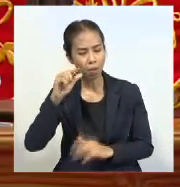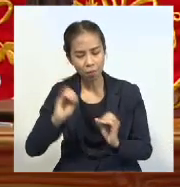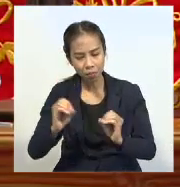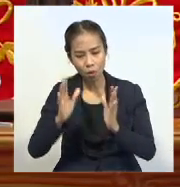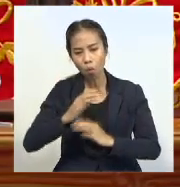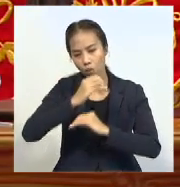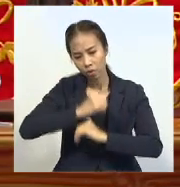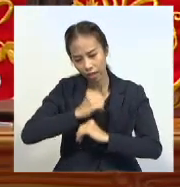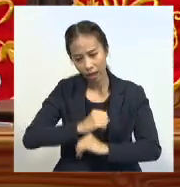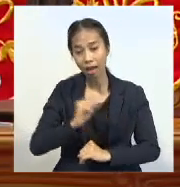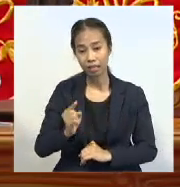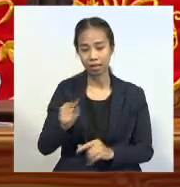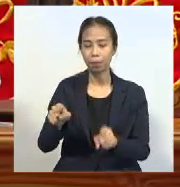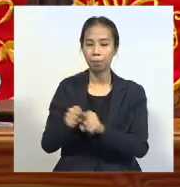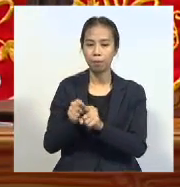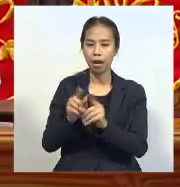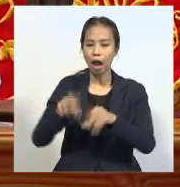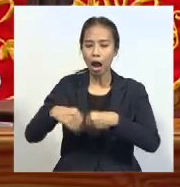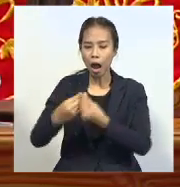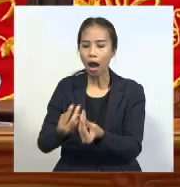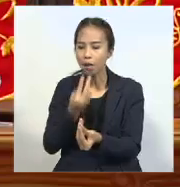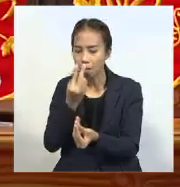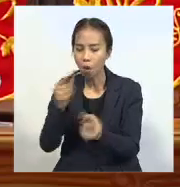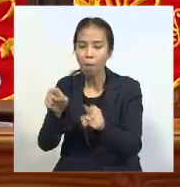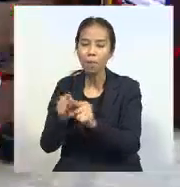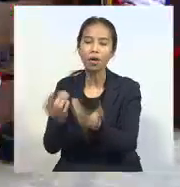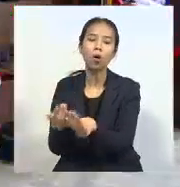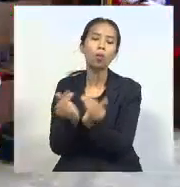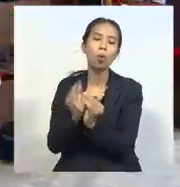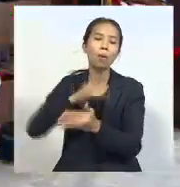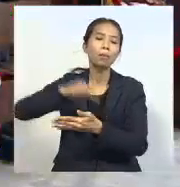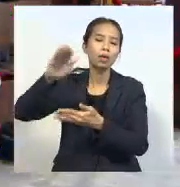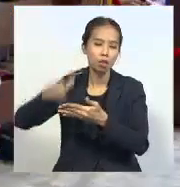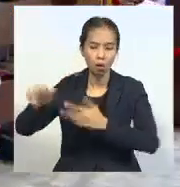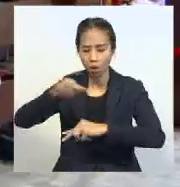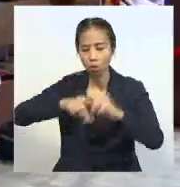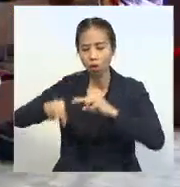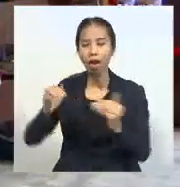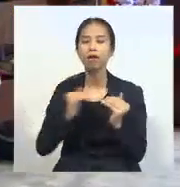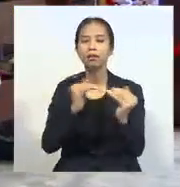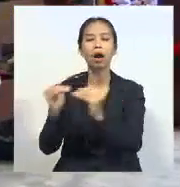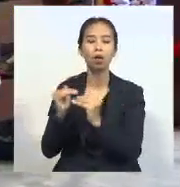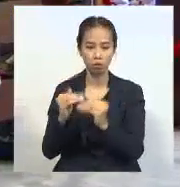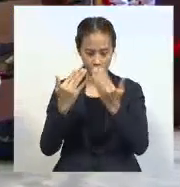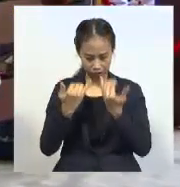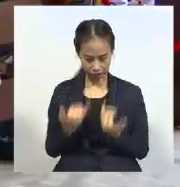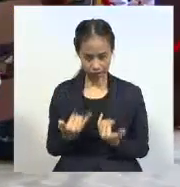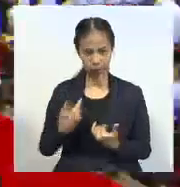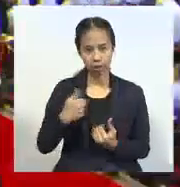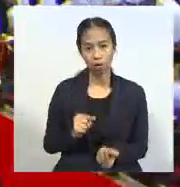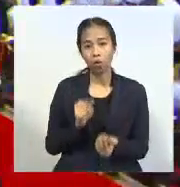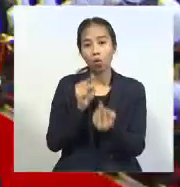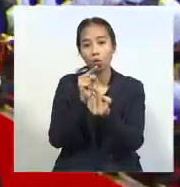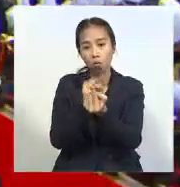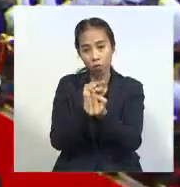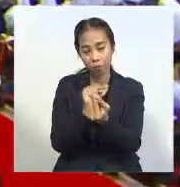ยเห็นว่าคนเหล่านั้นเป็นเหมือนพี่น้องและคนในครอบครัวค่ะนอกจากนี้สมเด็จพระสันตะปาปาฟรังซิสยังได้พบกับคณะนักบว